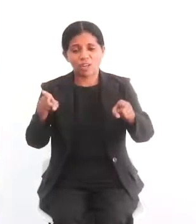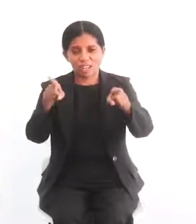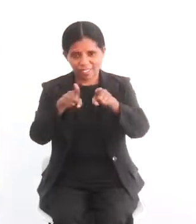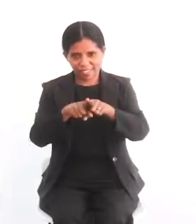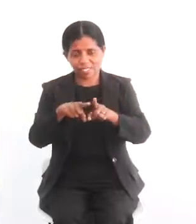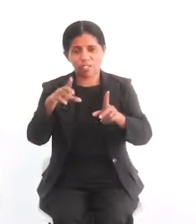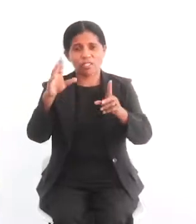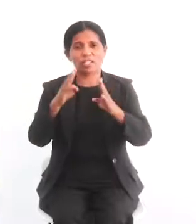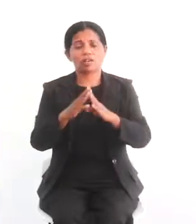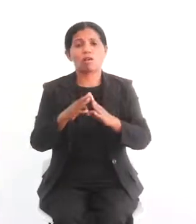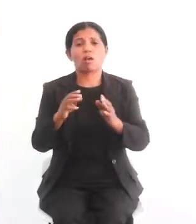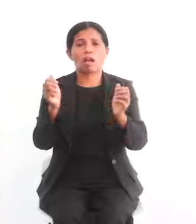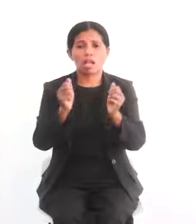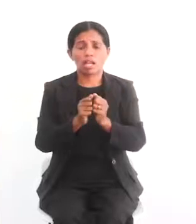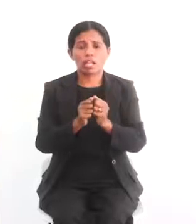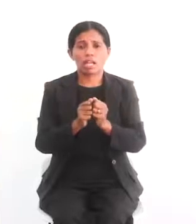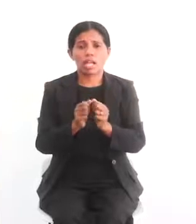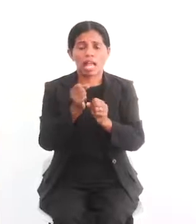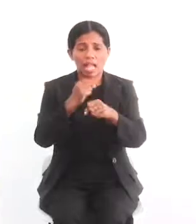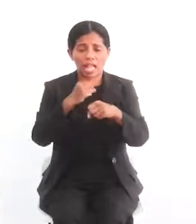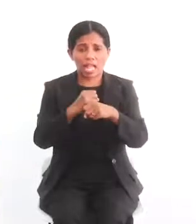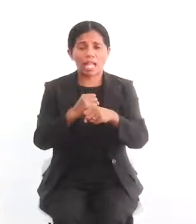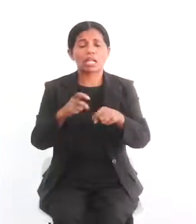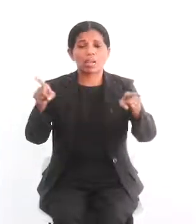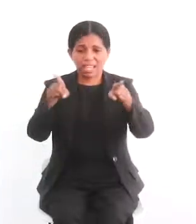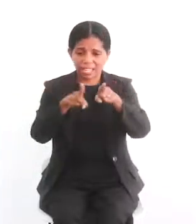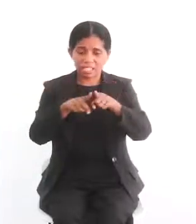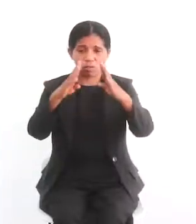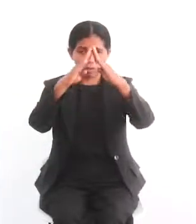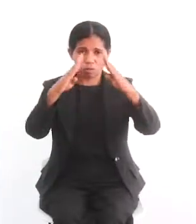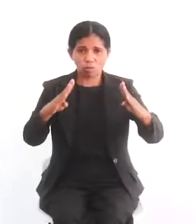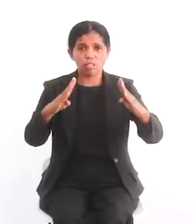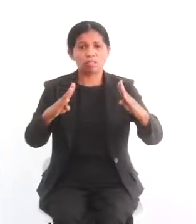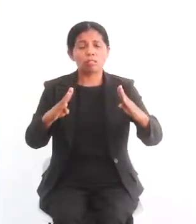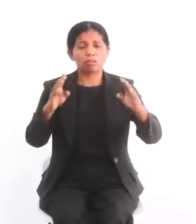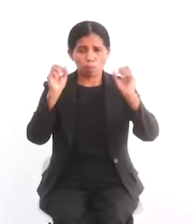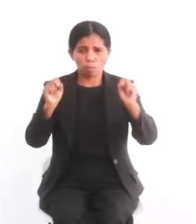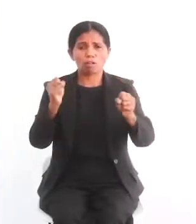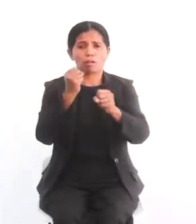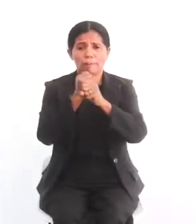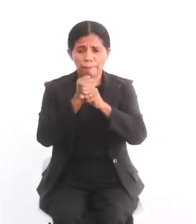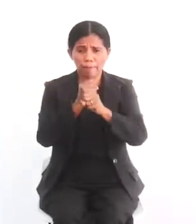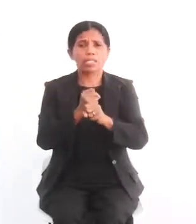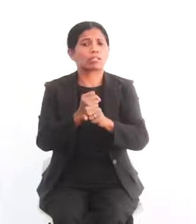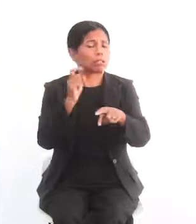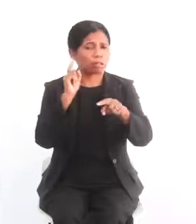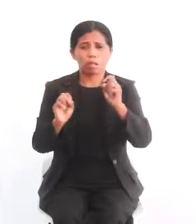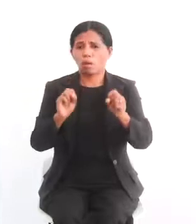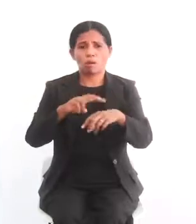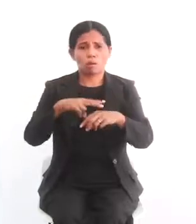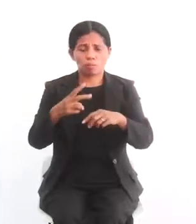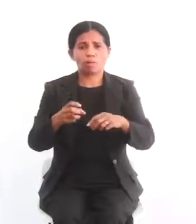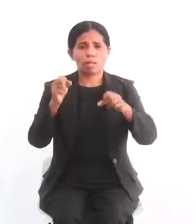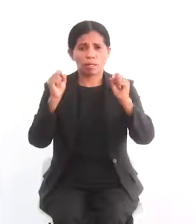ne. Ho objektifu katak wai hira forma geometria hanesan ne uma sirne bele metin ka torres sirnemos